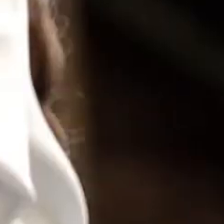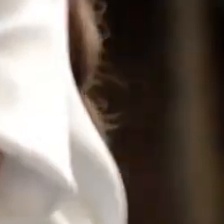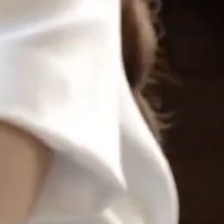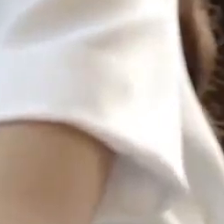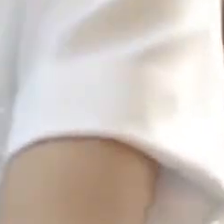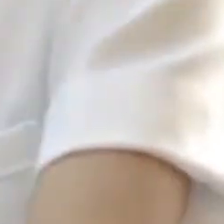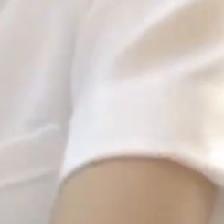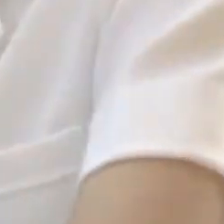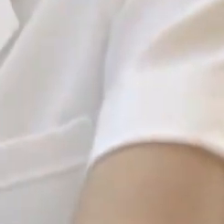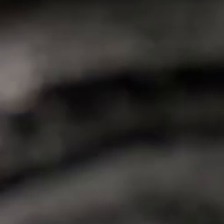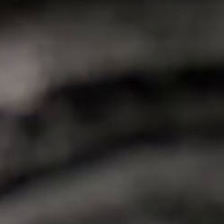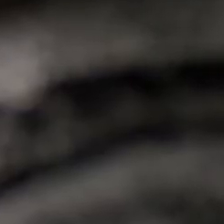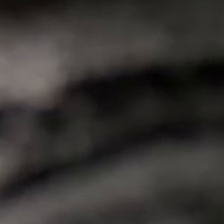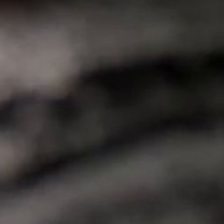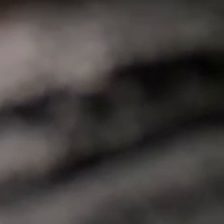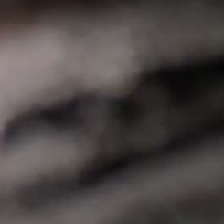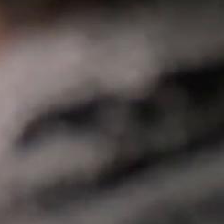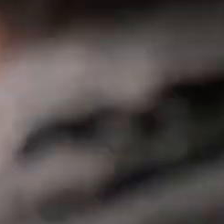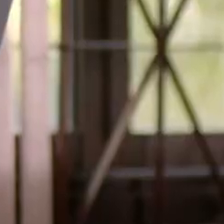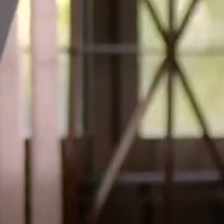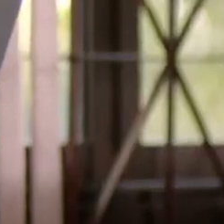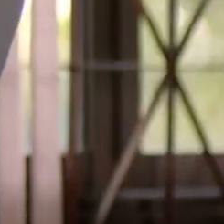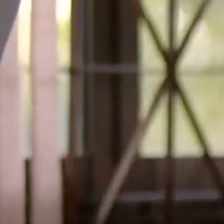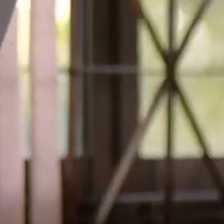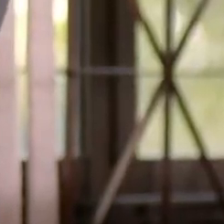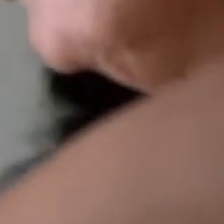ฉัน โอเคไม่ปวดตาอะไร